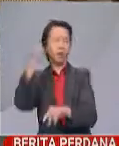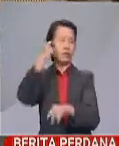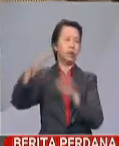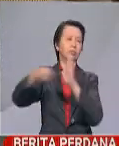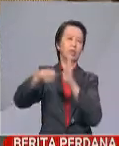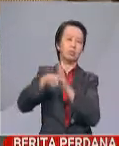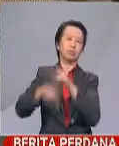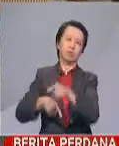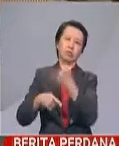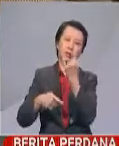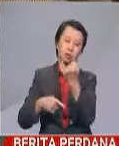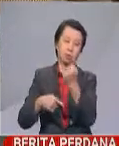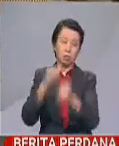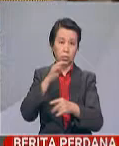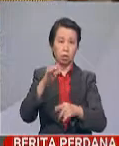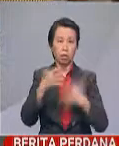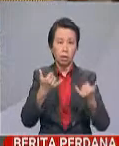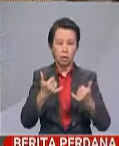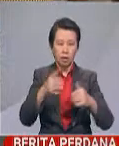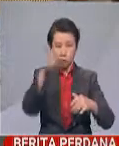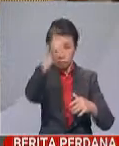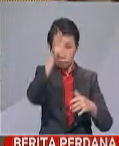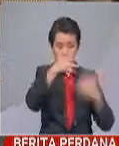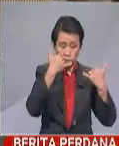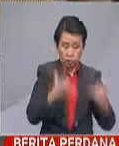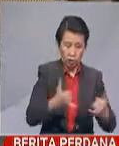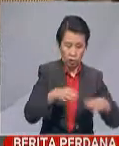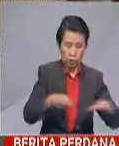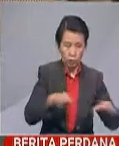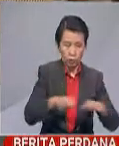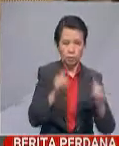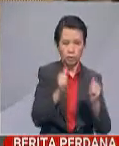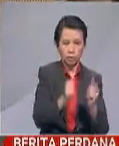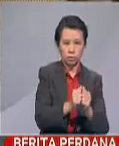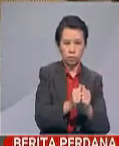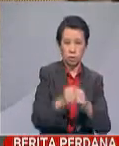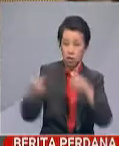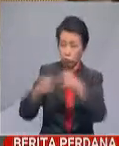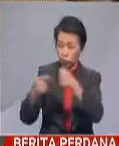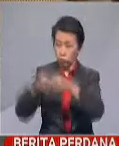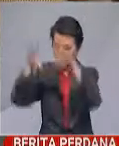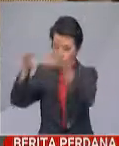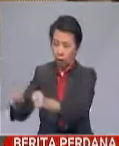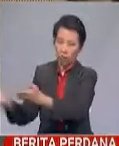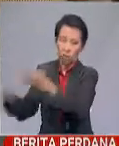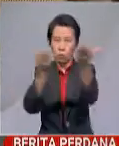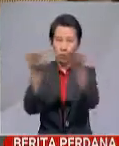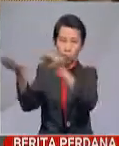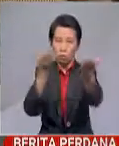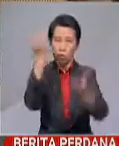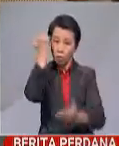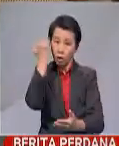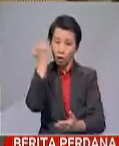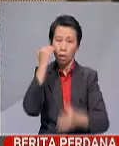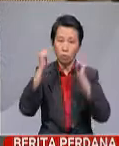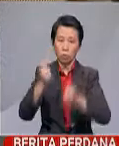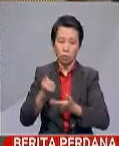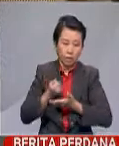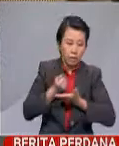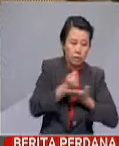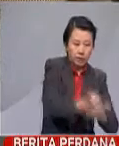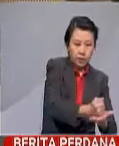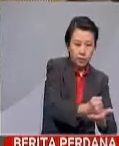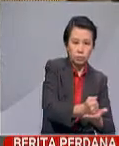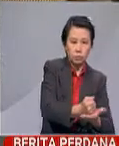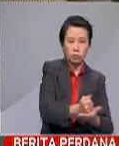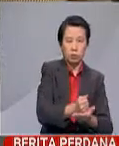antarabangsa dan langkah-langkah yang diambil oleh kerajaan dengan membawa pertuduhan ke mahkamah, ia dapat membantu sedikit